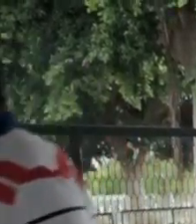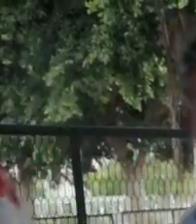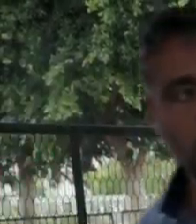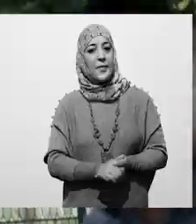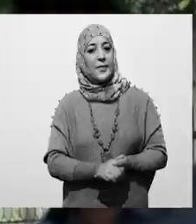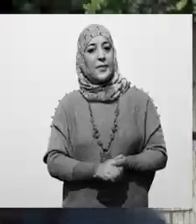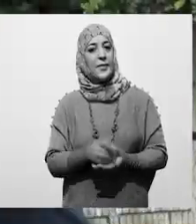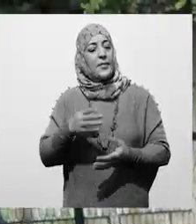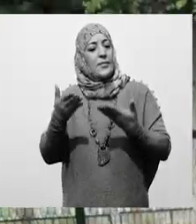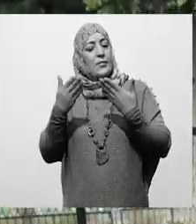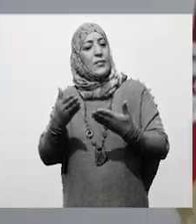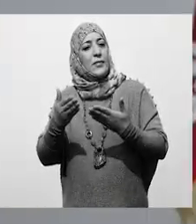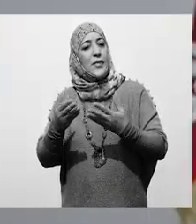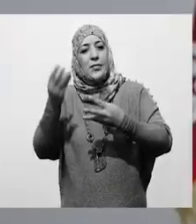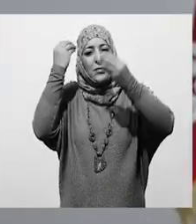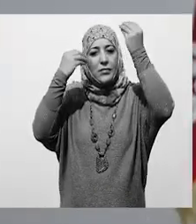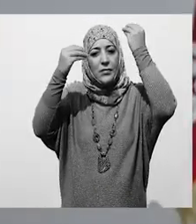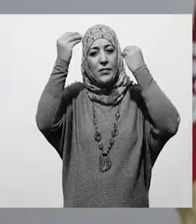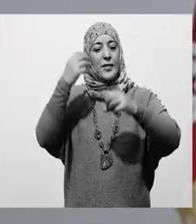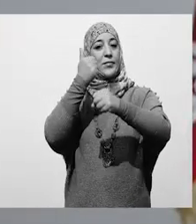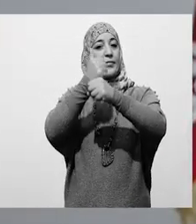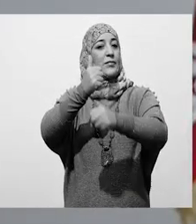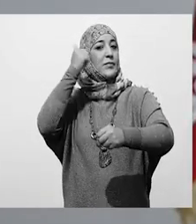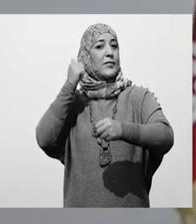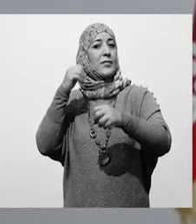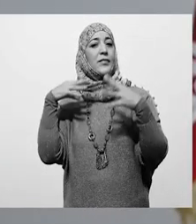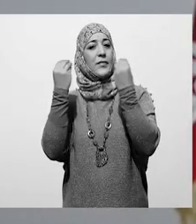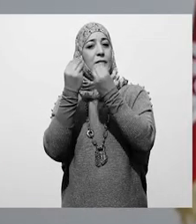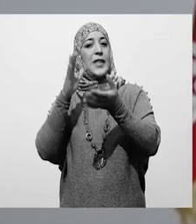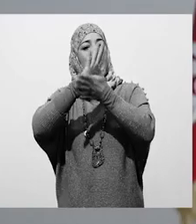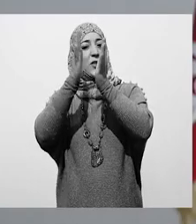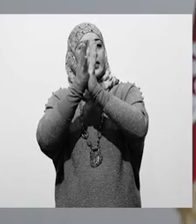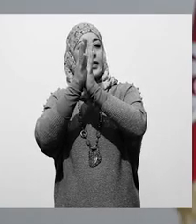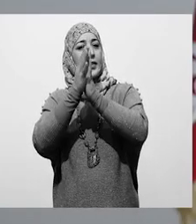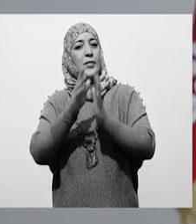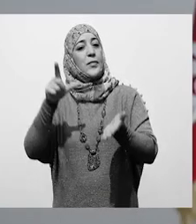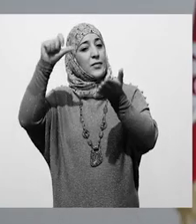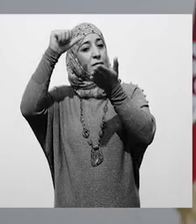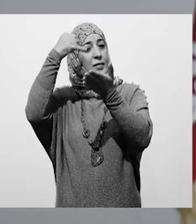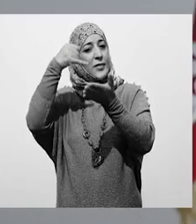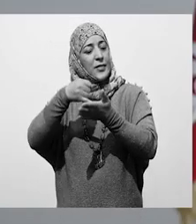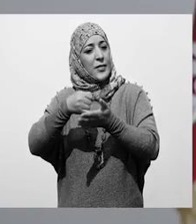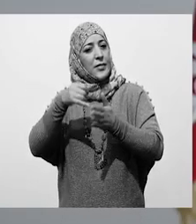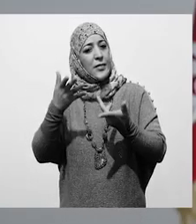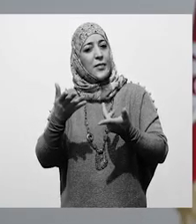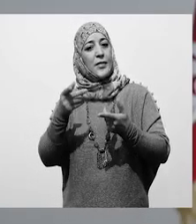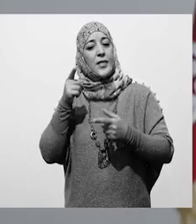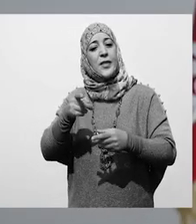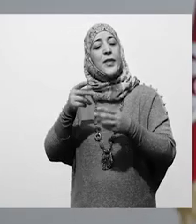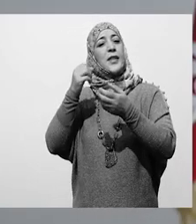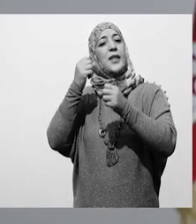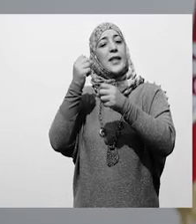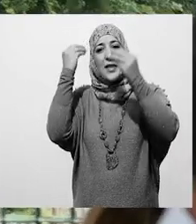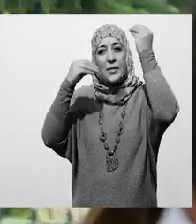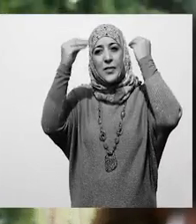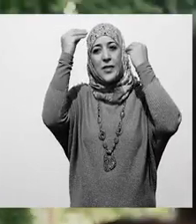on a fait l'expérience la dé l'année dernière avec une ville pour tous et c'était une expérience très enrichissante